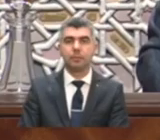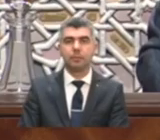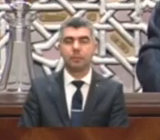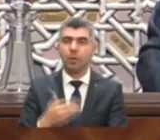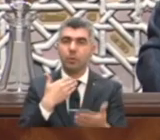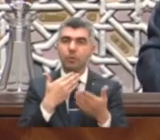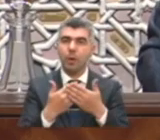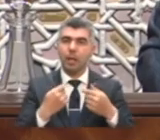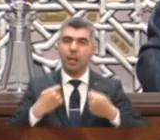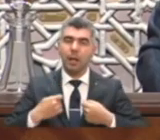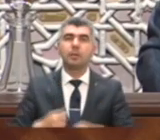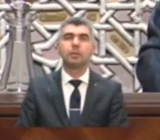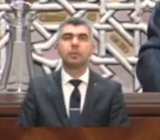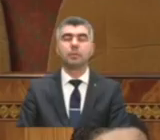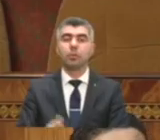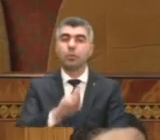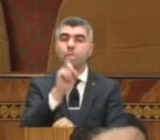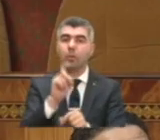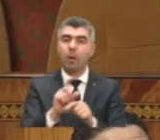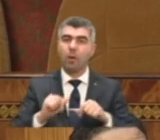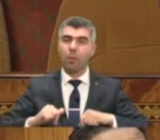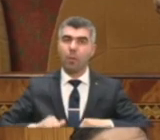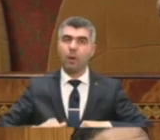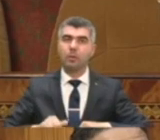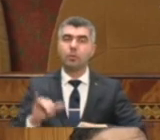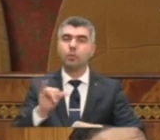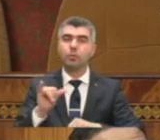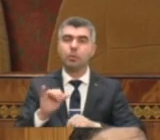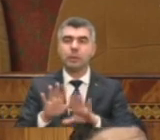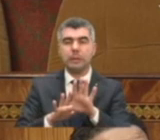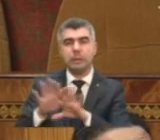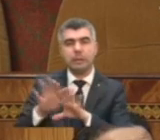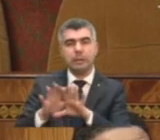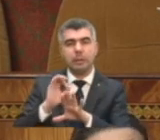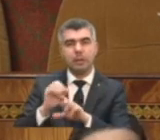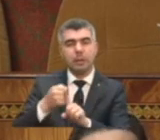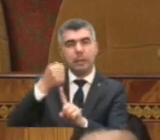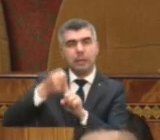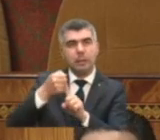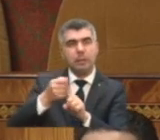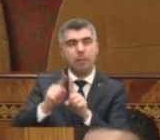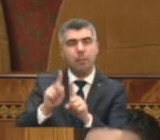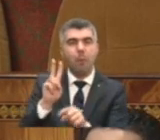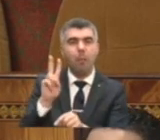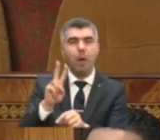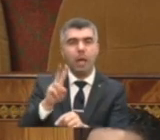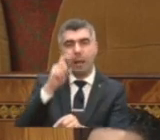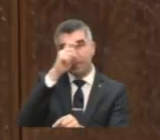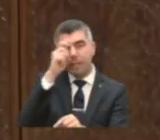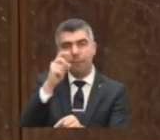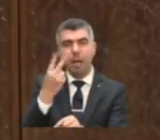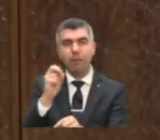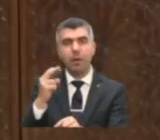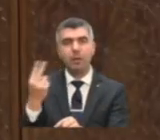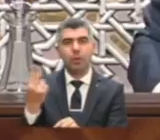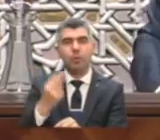شكرا سيد الرئيس. نسائلكم سيد الوزير المحترم عن الاستعدادات الجارية في أفق التحضير لتنظيم المخيمات الصيفية لموسم